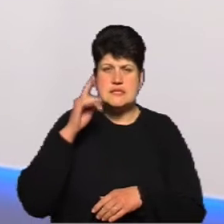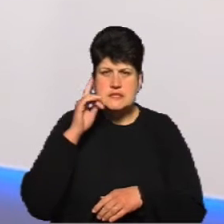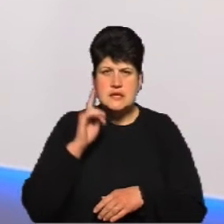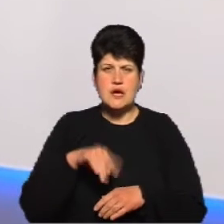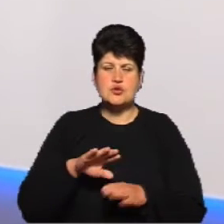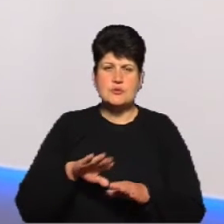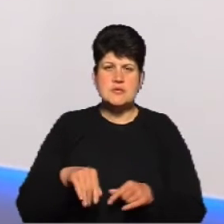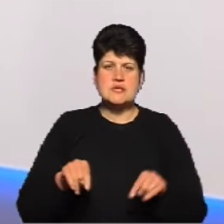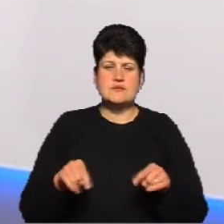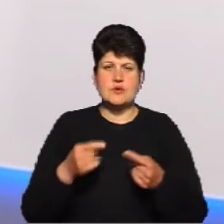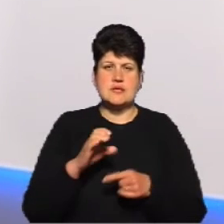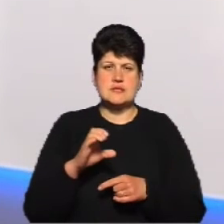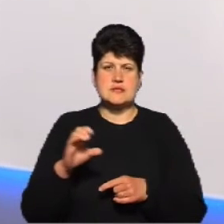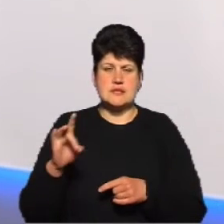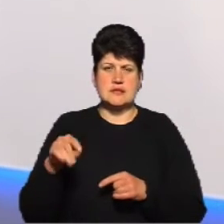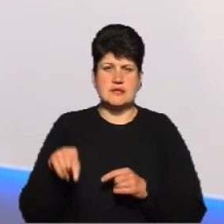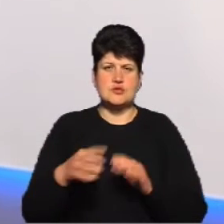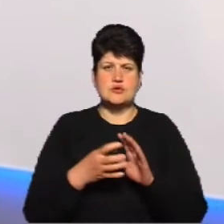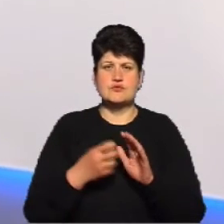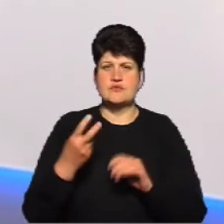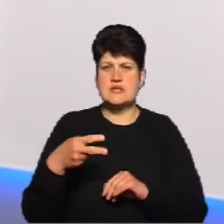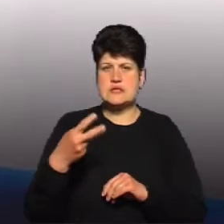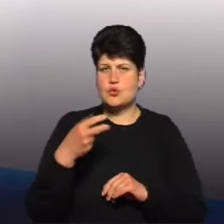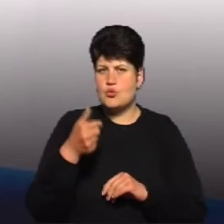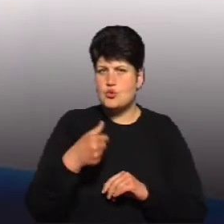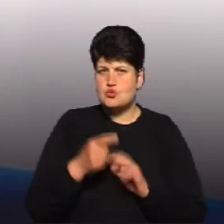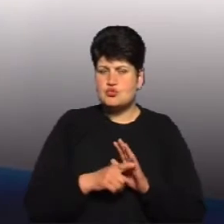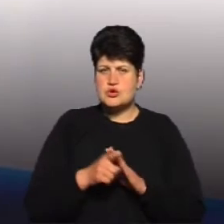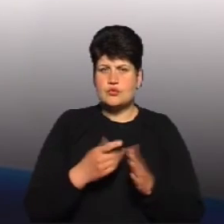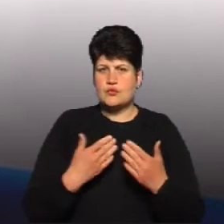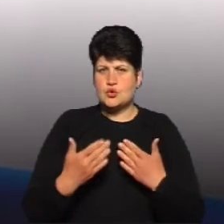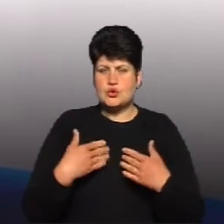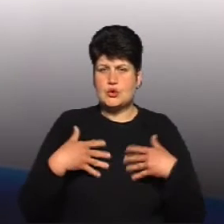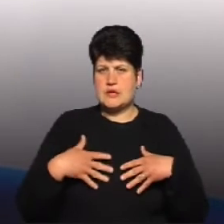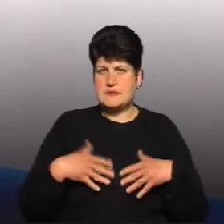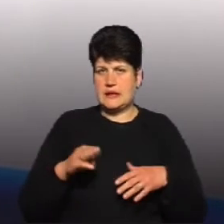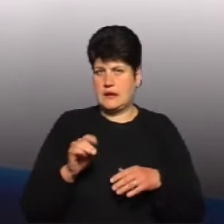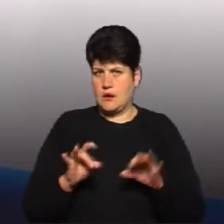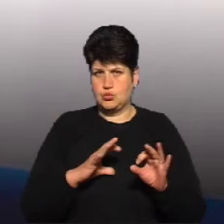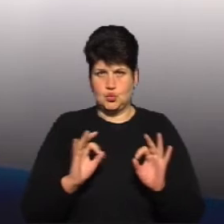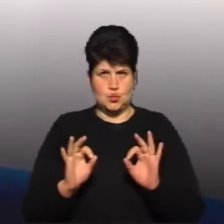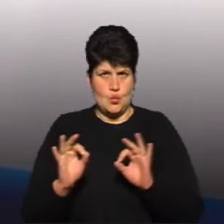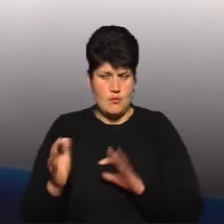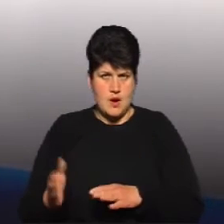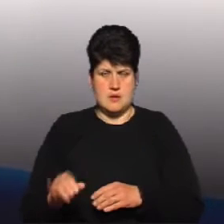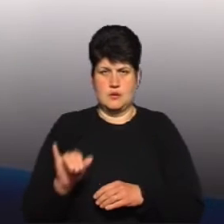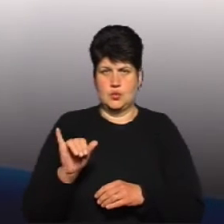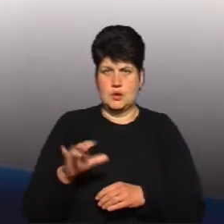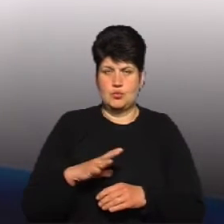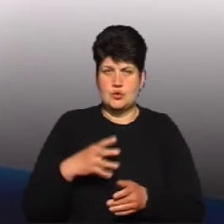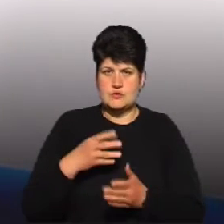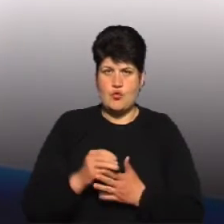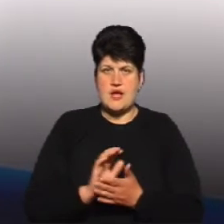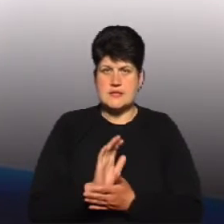1922 році спочатку ставлення до кримських татар було нормальним, так? В них там були свої газети, школи,